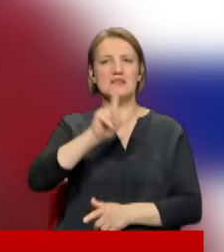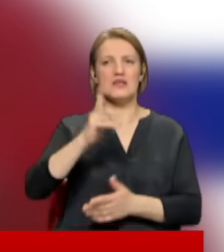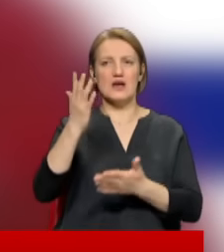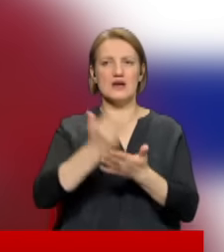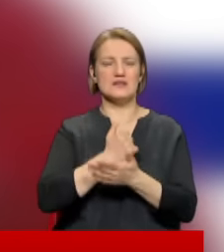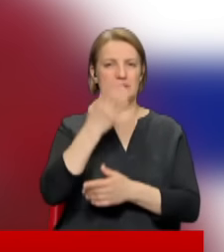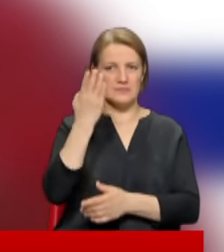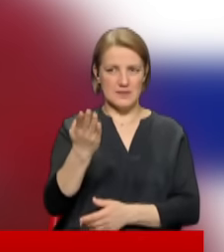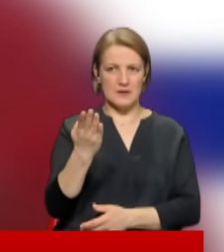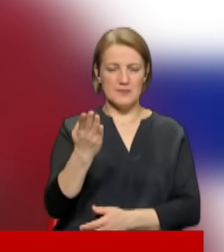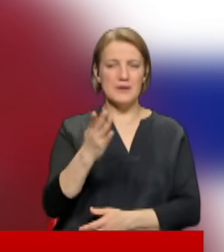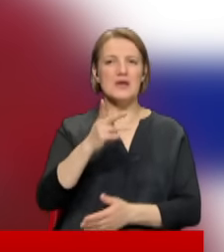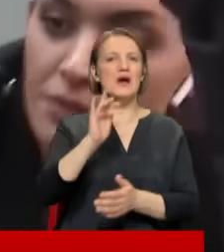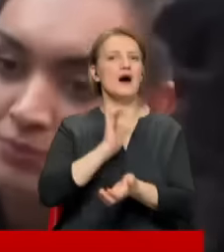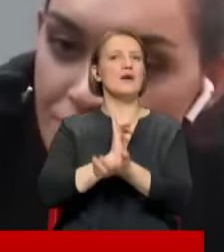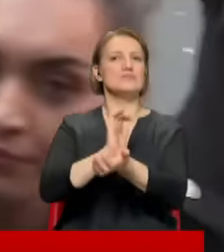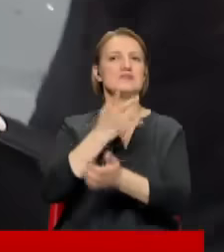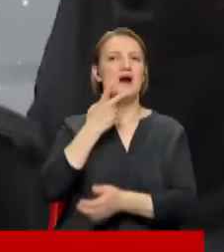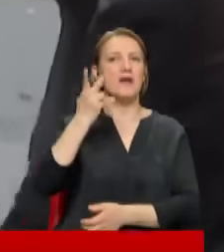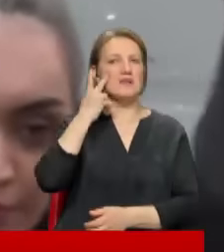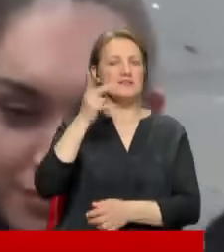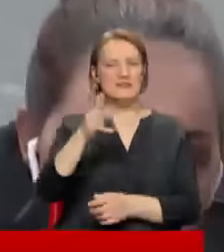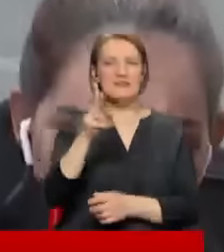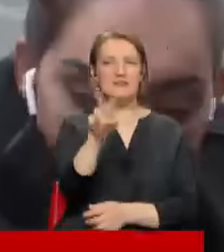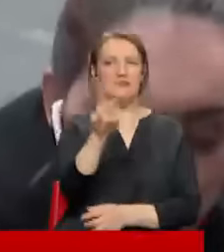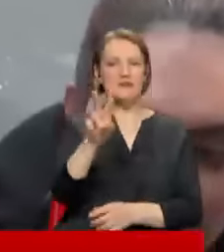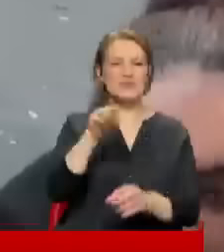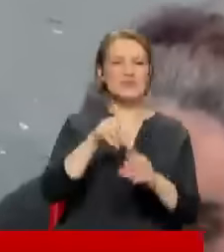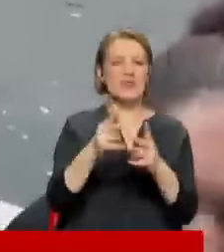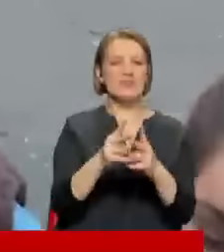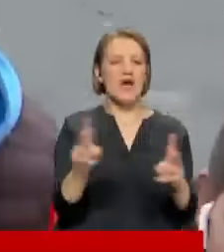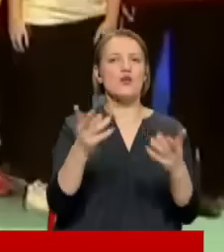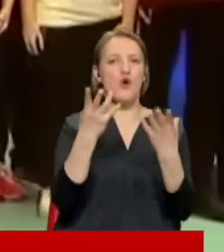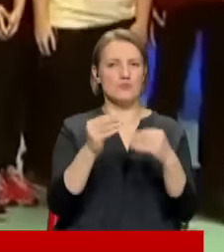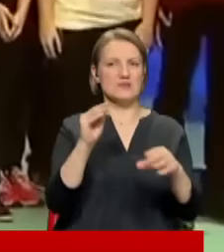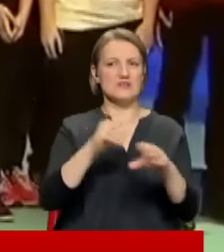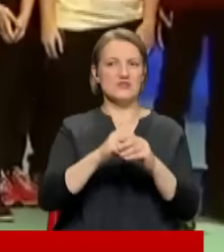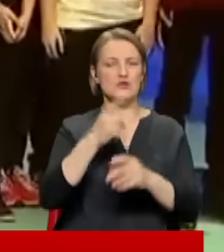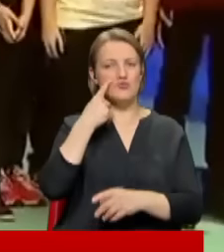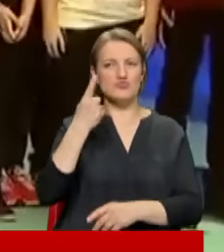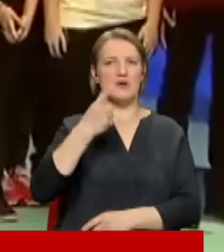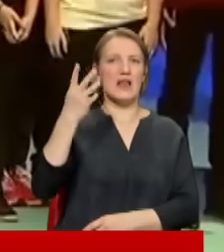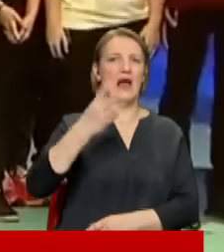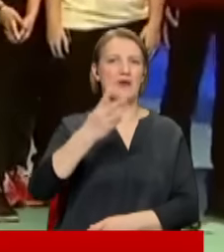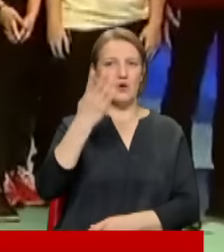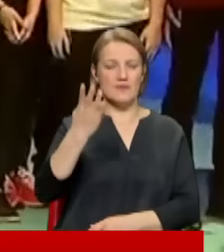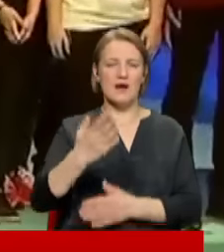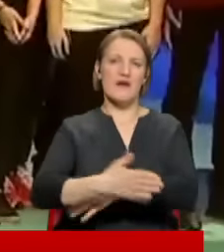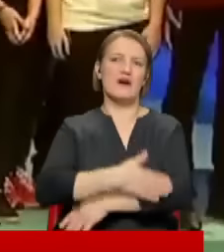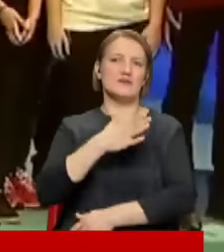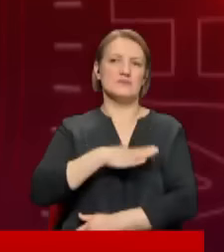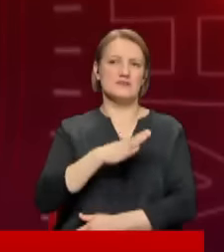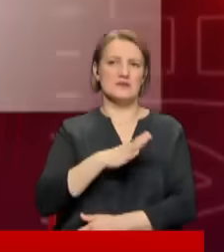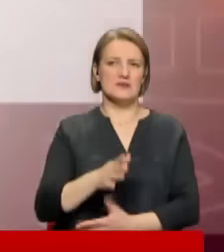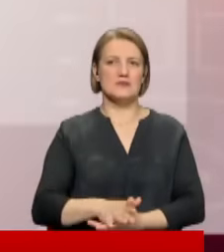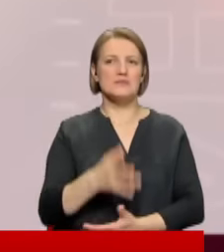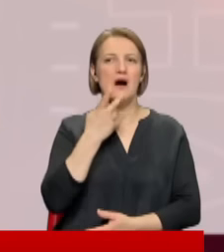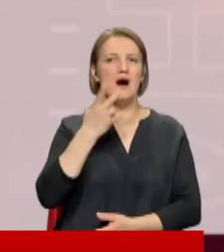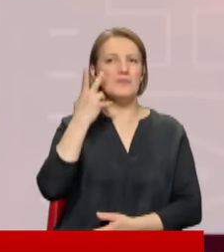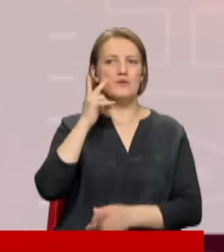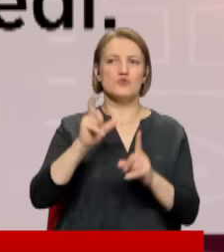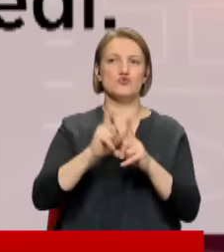Zeynep Sucan'dan cezaevindeki ablası Bahar Candan'ın tahliye olması için Cumhurbaşkanı Erdoğan'dan yardım istedi.